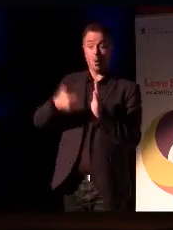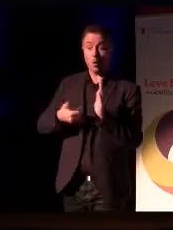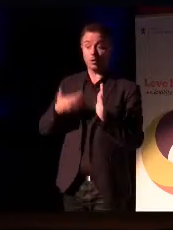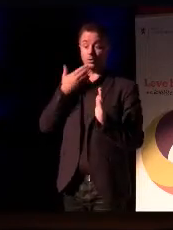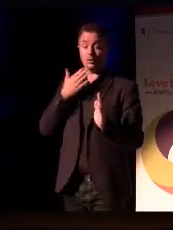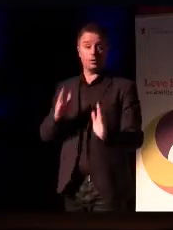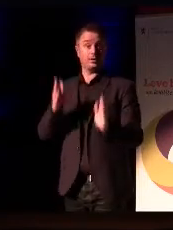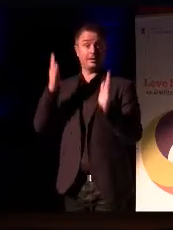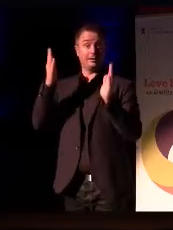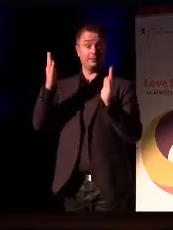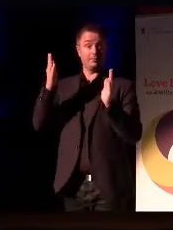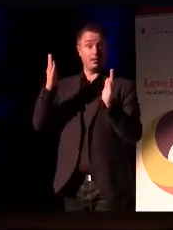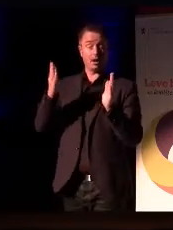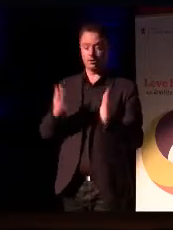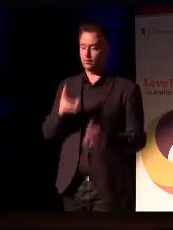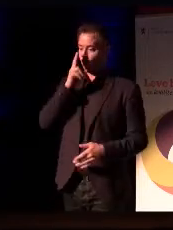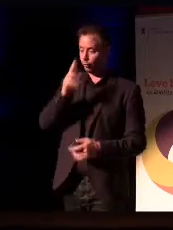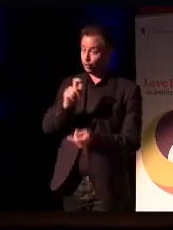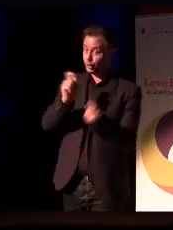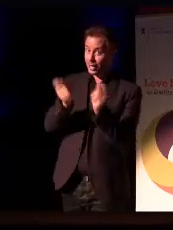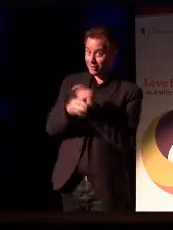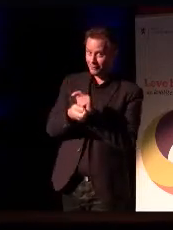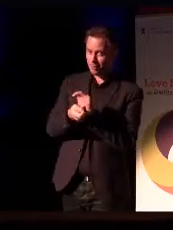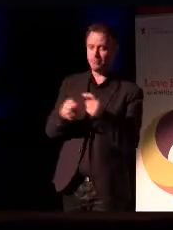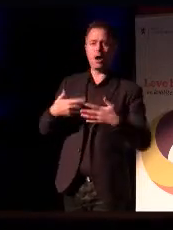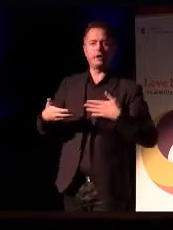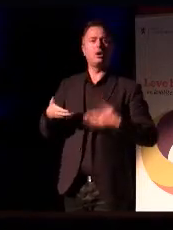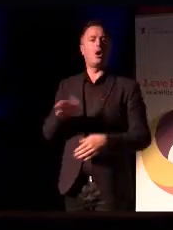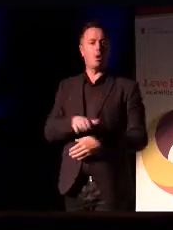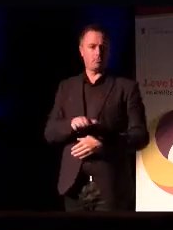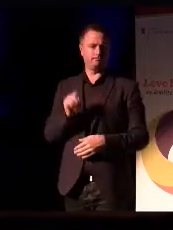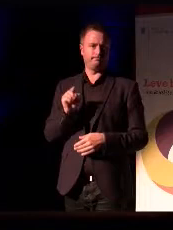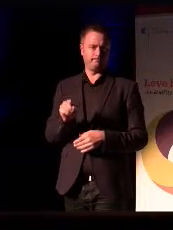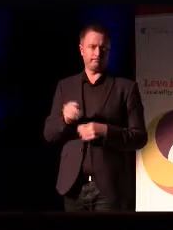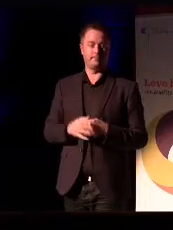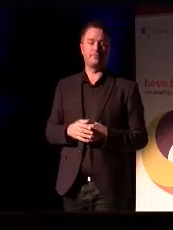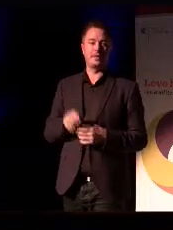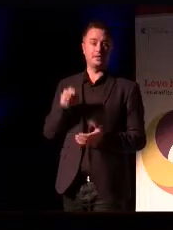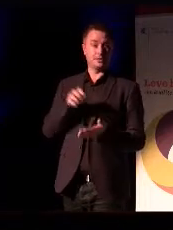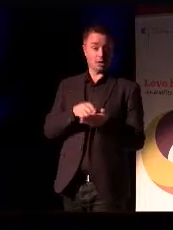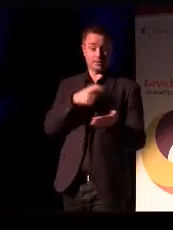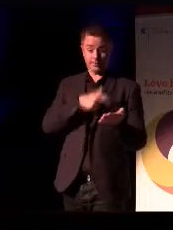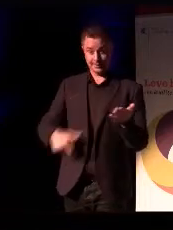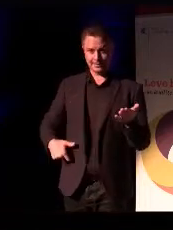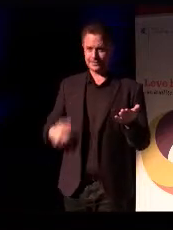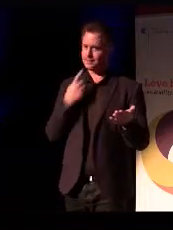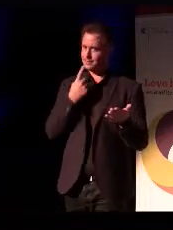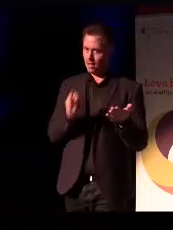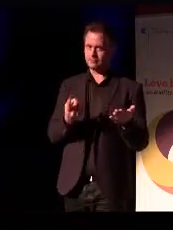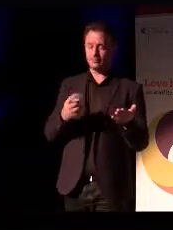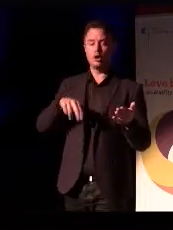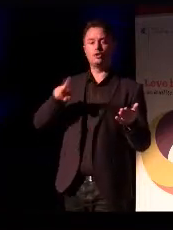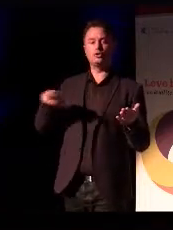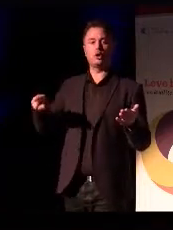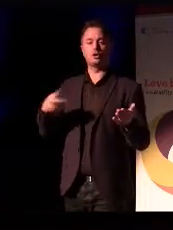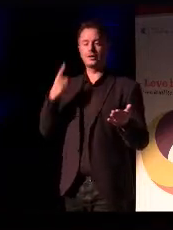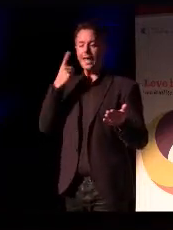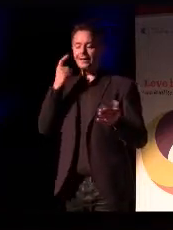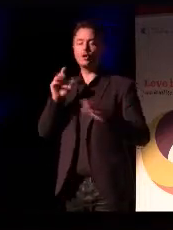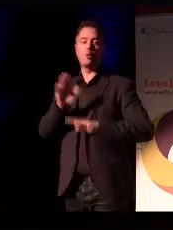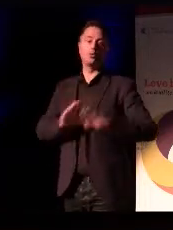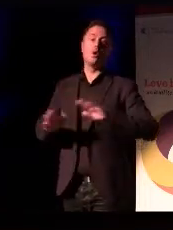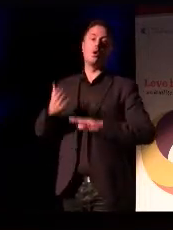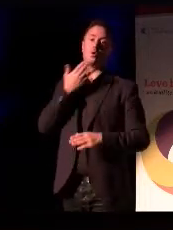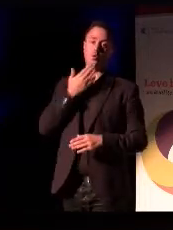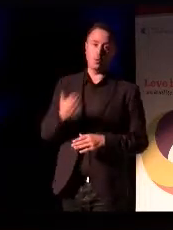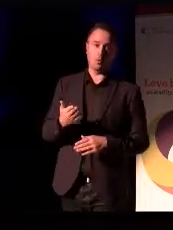denne nye reformen handler om. Som statsministeren sa, norsk eldreomsorg god, men mye gjenstår. Det først når barn